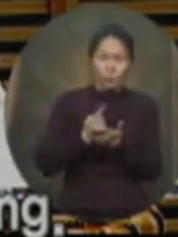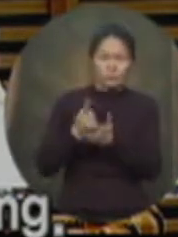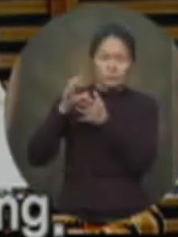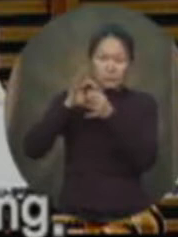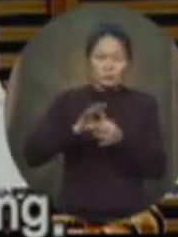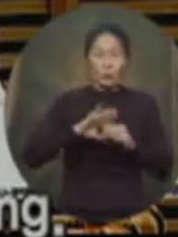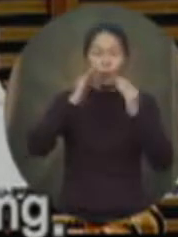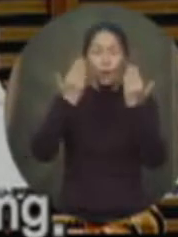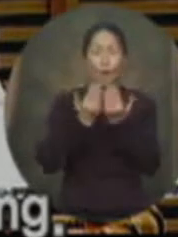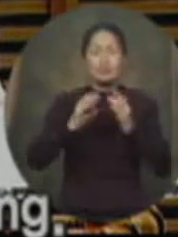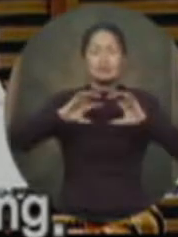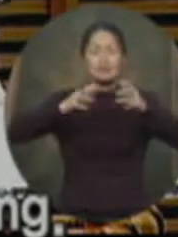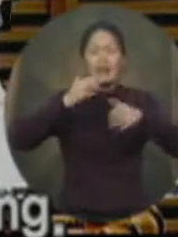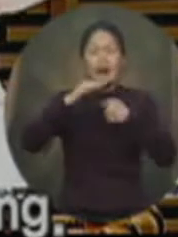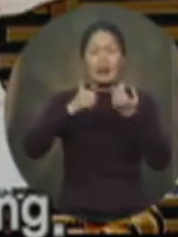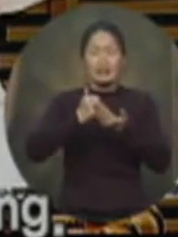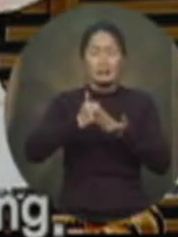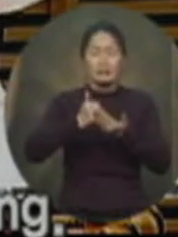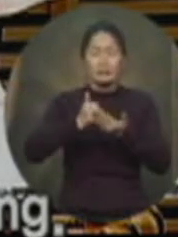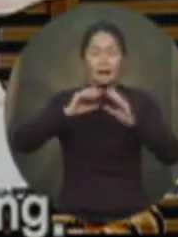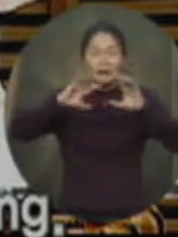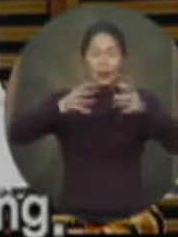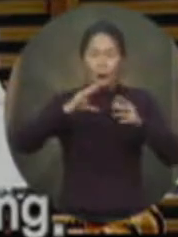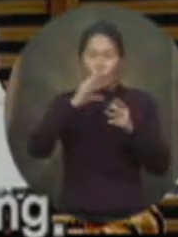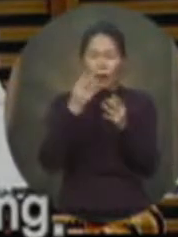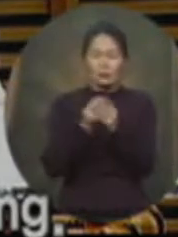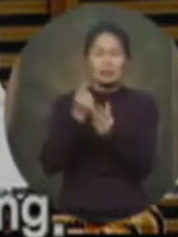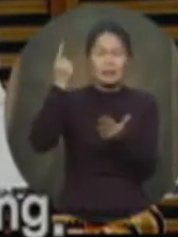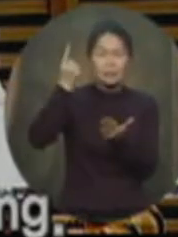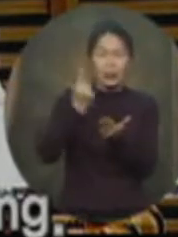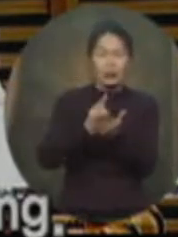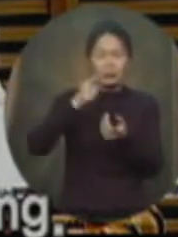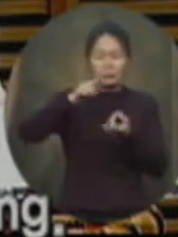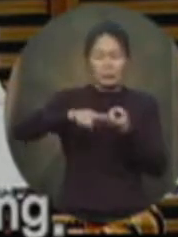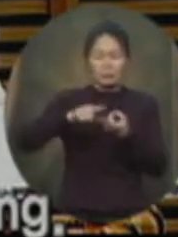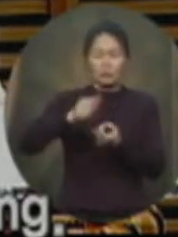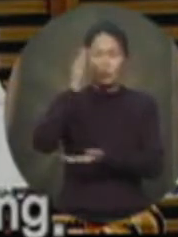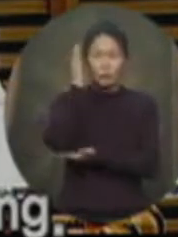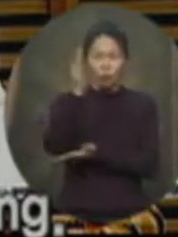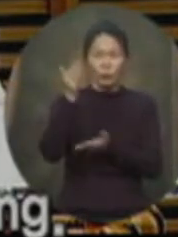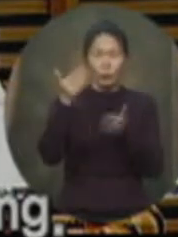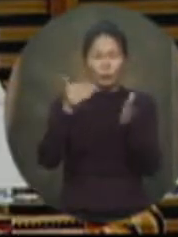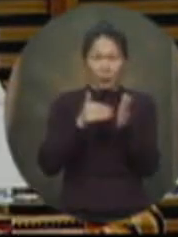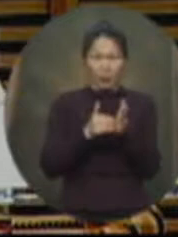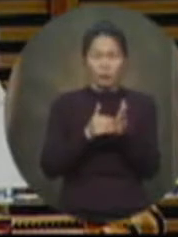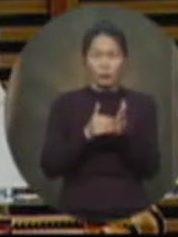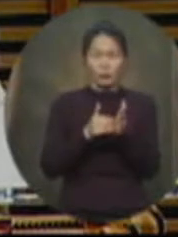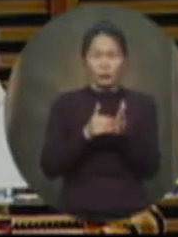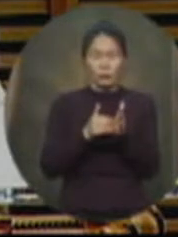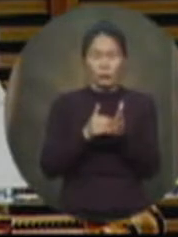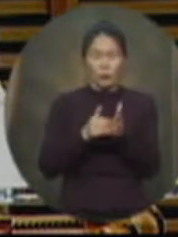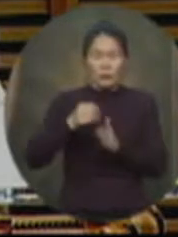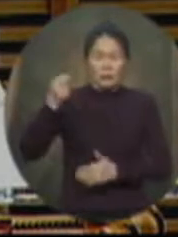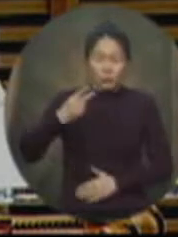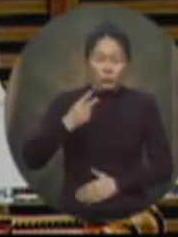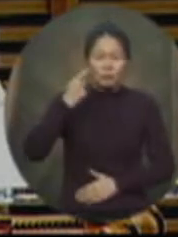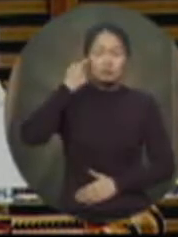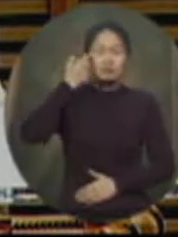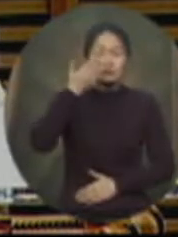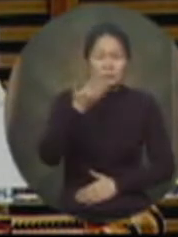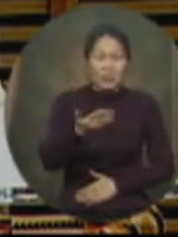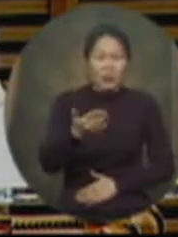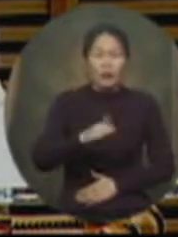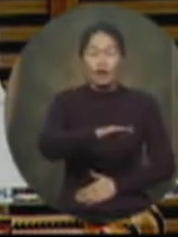나라가 완전히 임하게 될 것에 대해서 설교하고 그리고 묻습니다